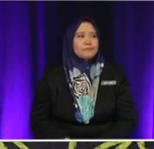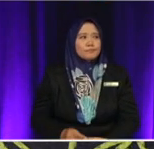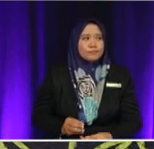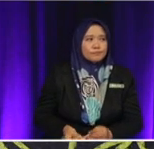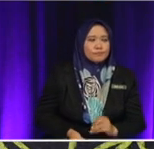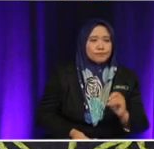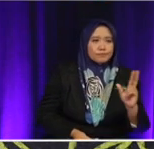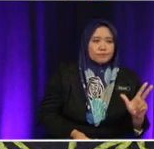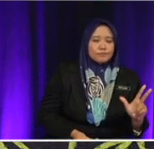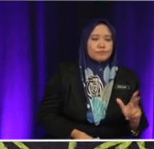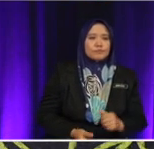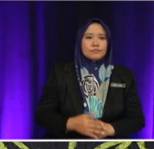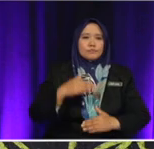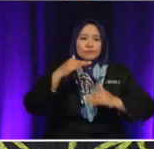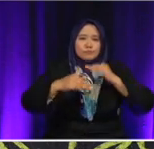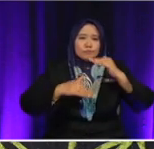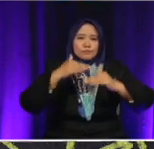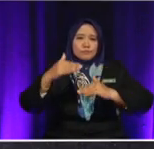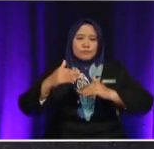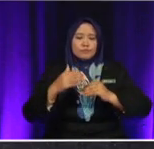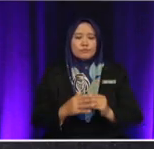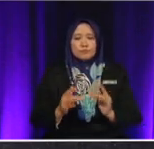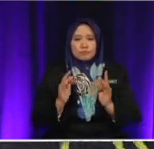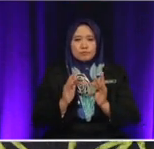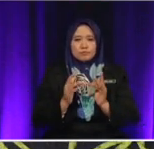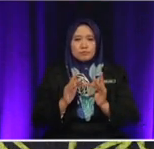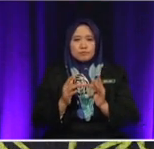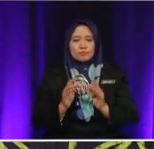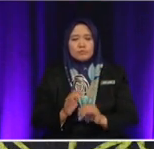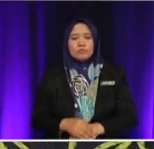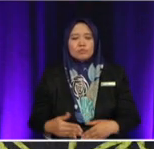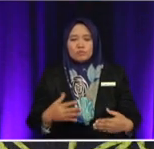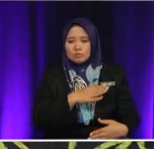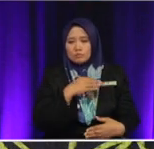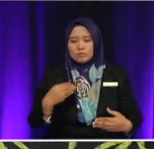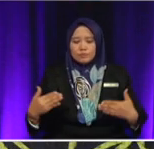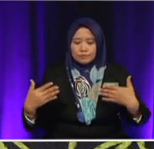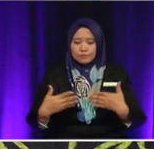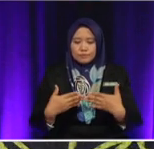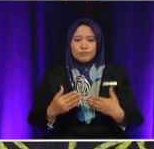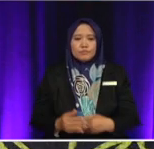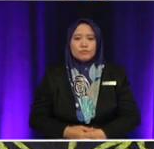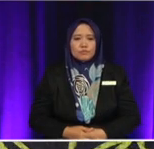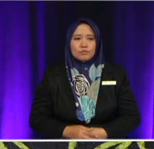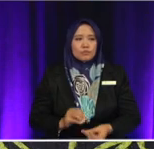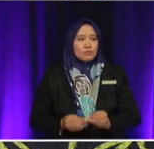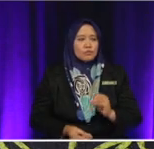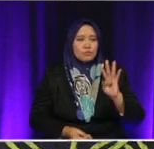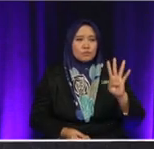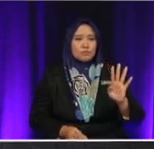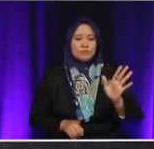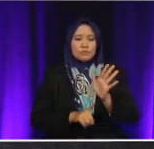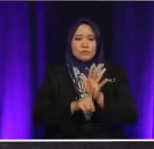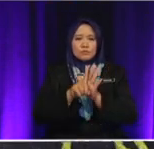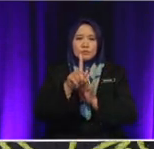sahaja membina jaringan, malah mencipta hubungan dengan usahawan yang lain. Dan yang terakhir, meningkatkan keyakinan. Usahawan dapat